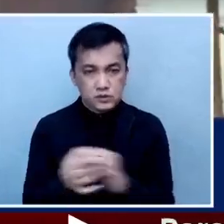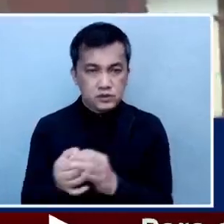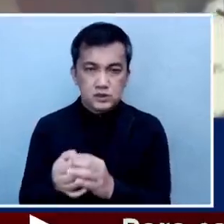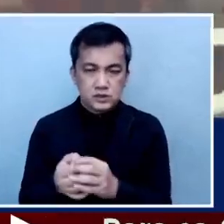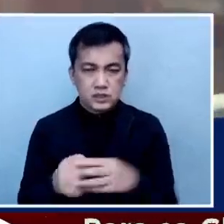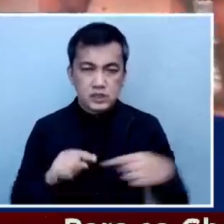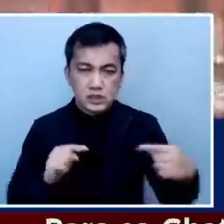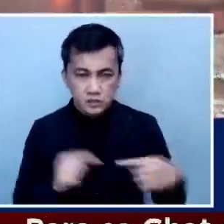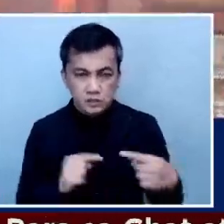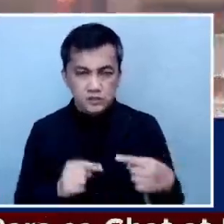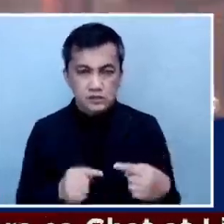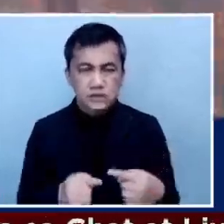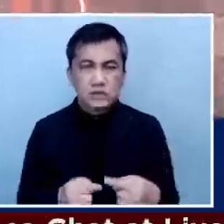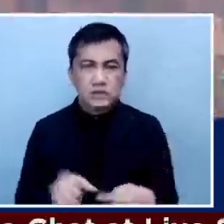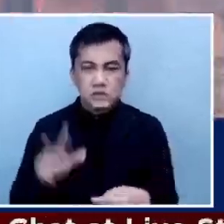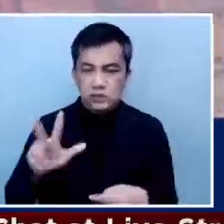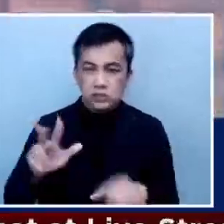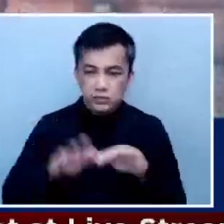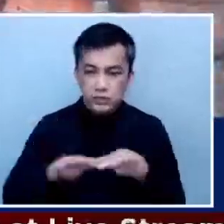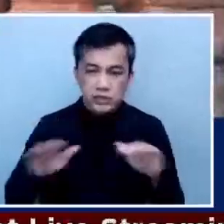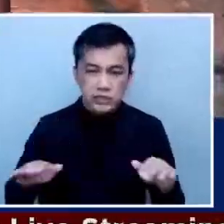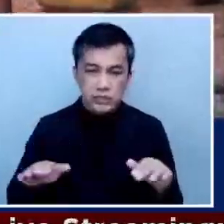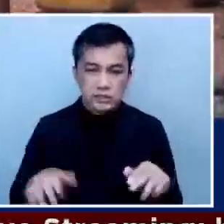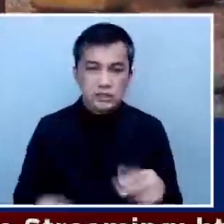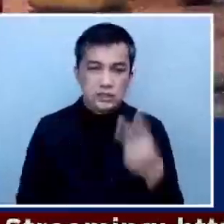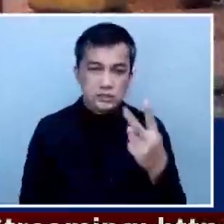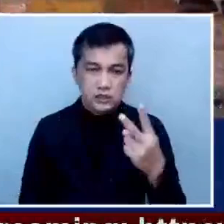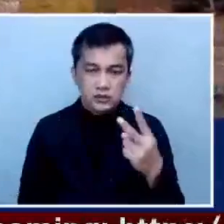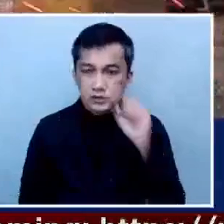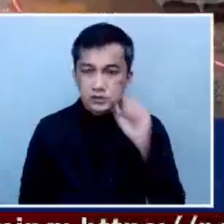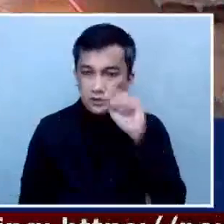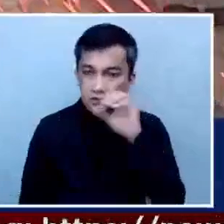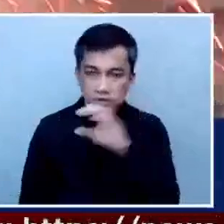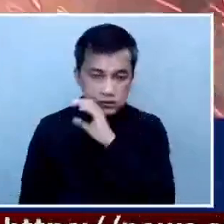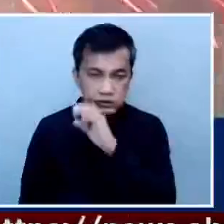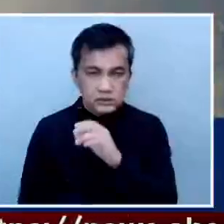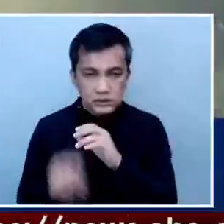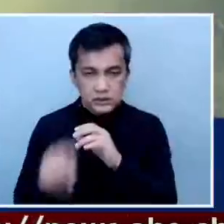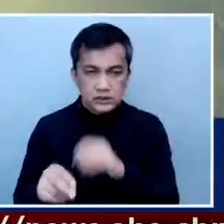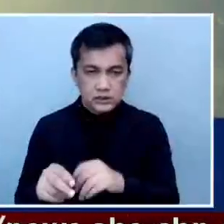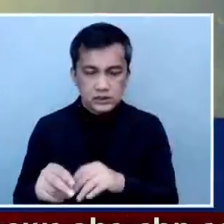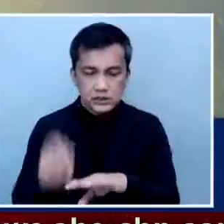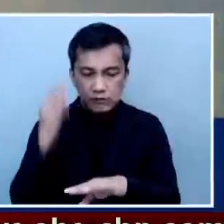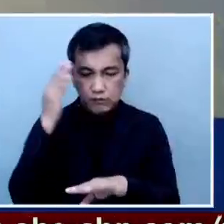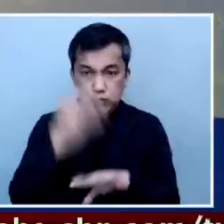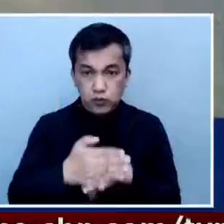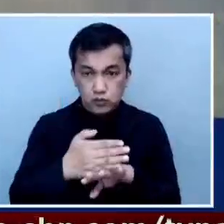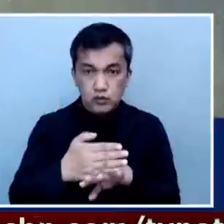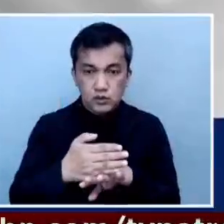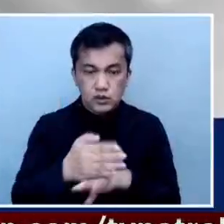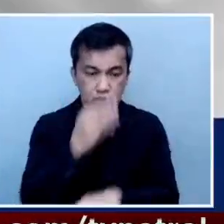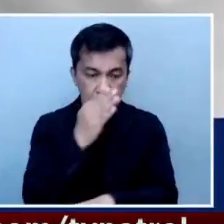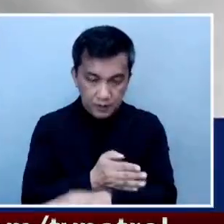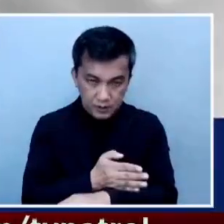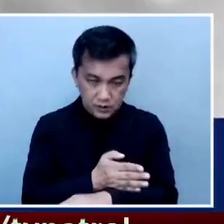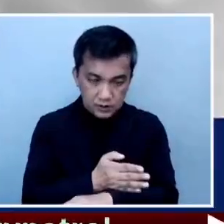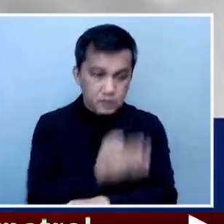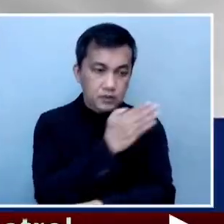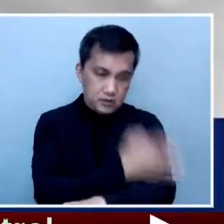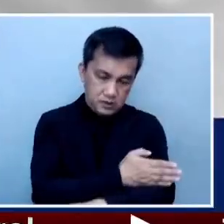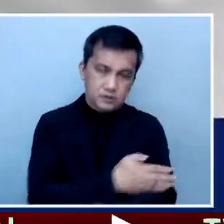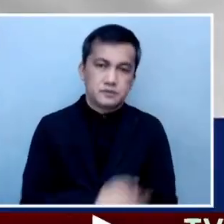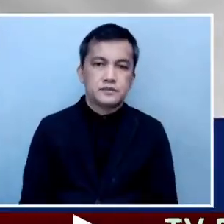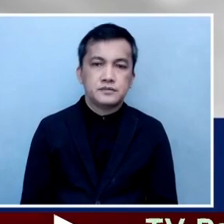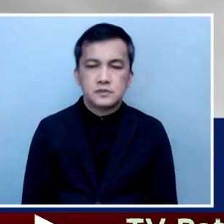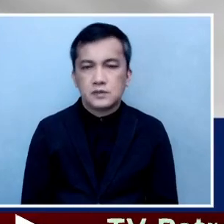saan 3 minor de edad at 2 matanda ang kinailangang putulan ng daliri, kamay o braso. Isinisisi